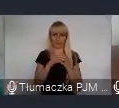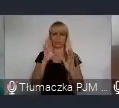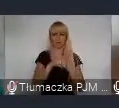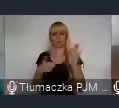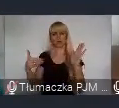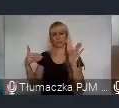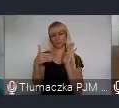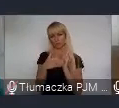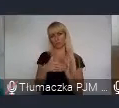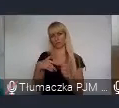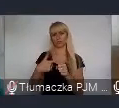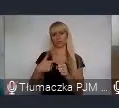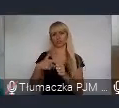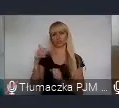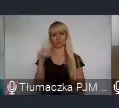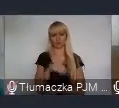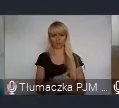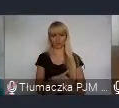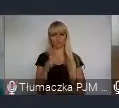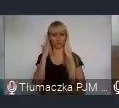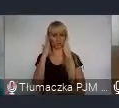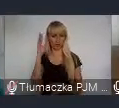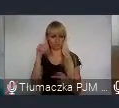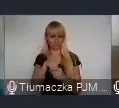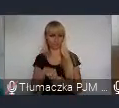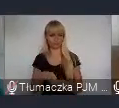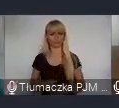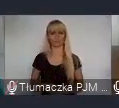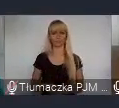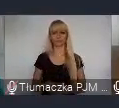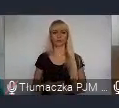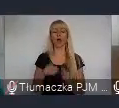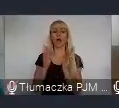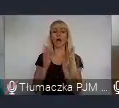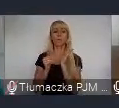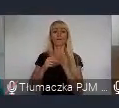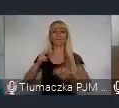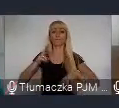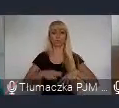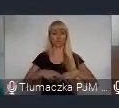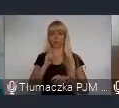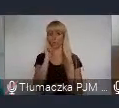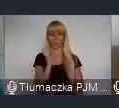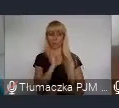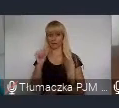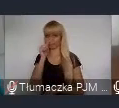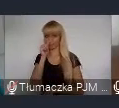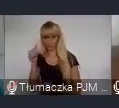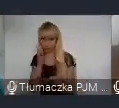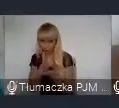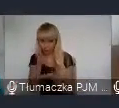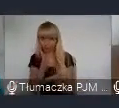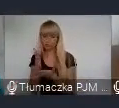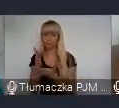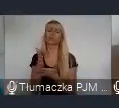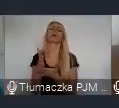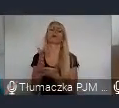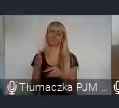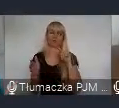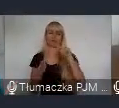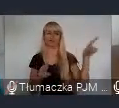uzupełniającej. Znaczy, mówiąc krótko, tam, gdzie fundusze europejskie nie mogą interweniować, tam może być wsparcie ze strony